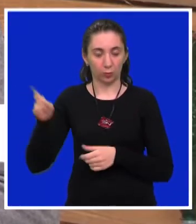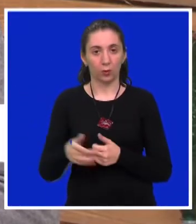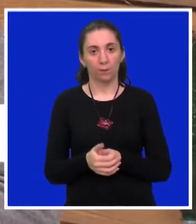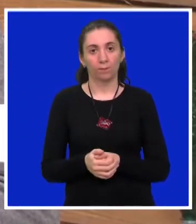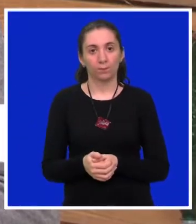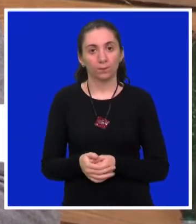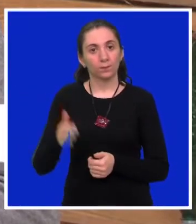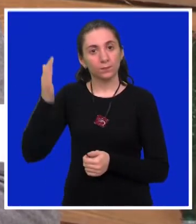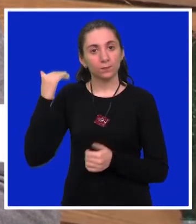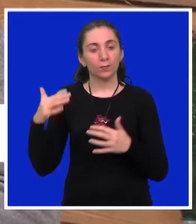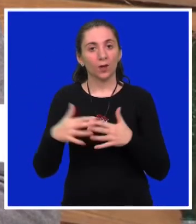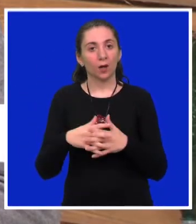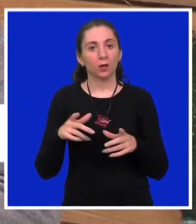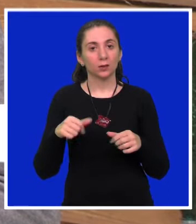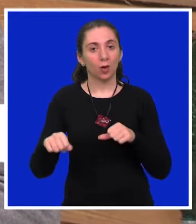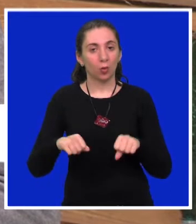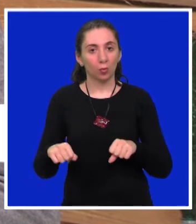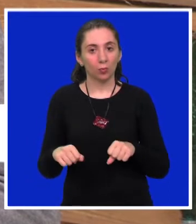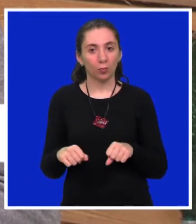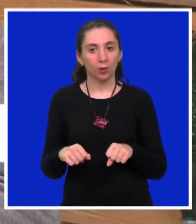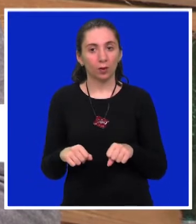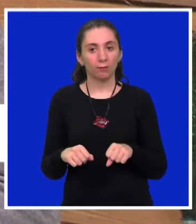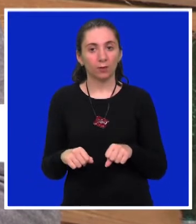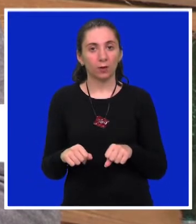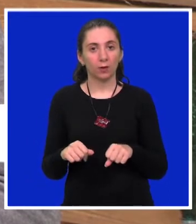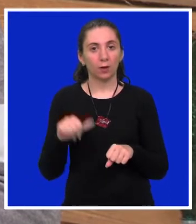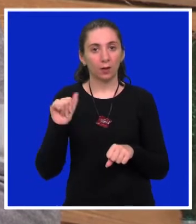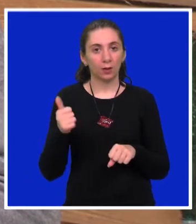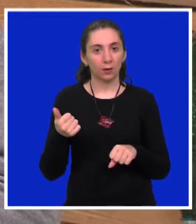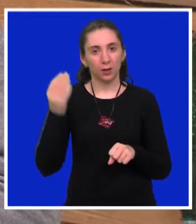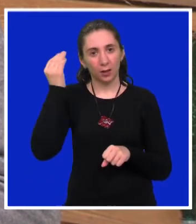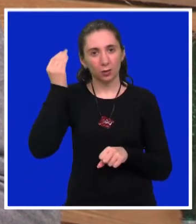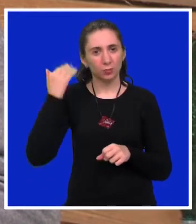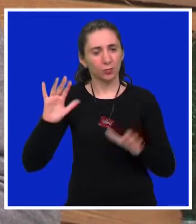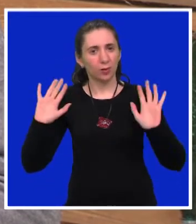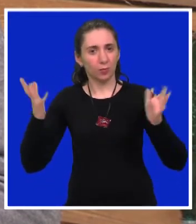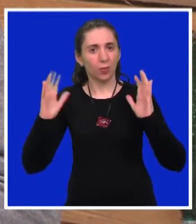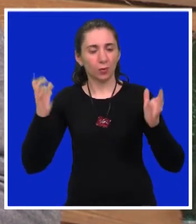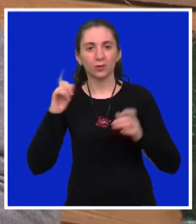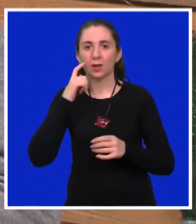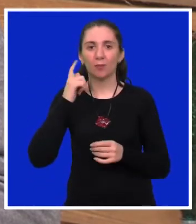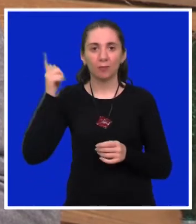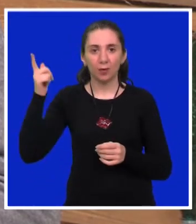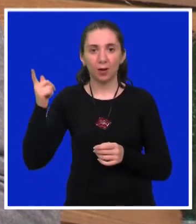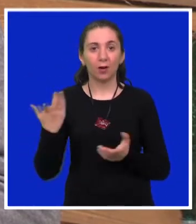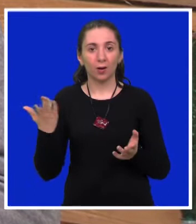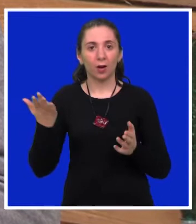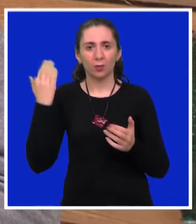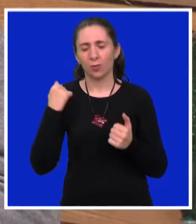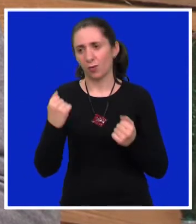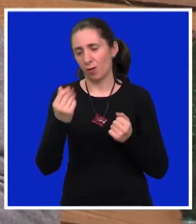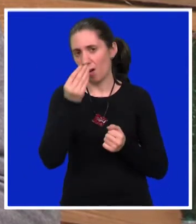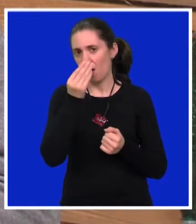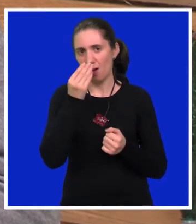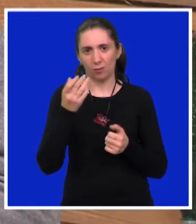I bivša gradska uprava je, sjećamo se onih prosvjeda na Baniji, kad je stvarno